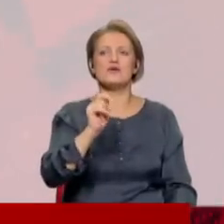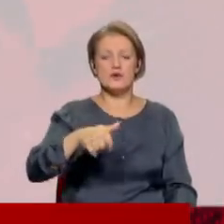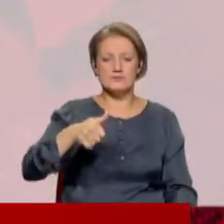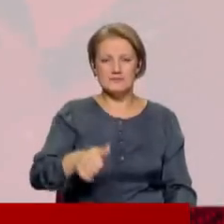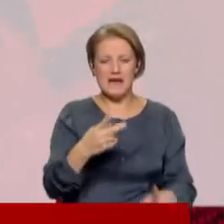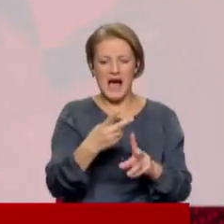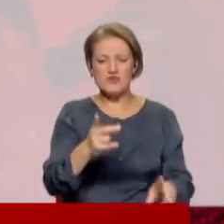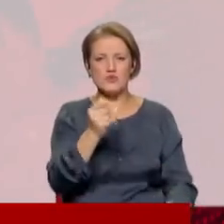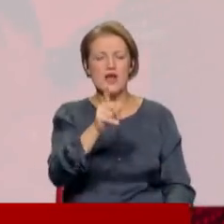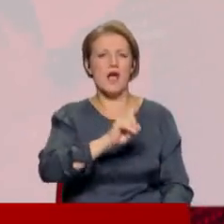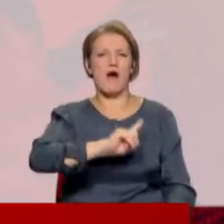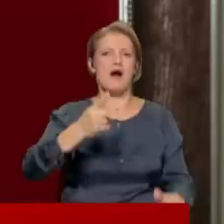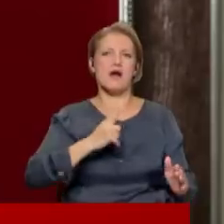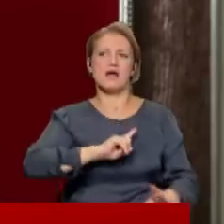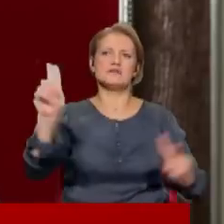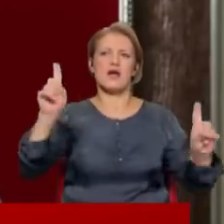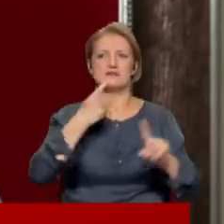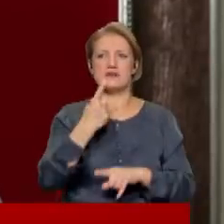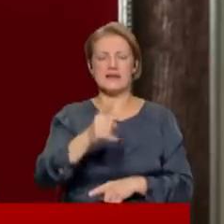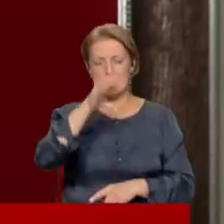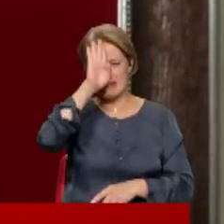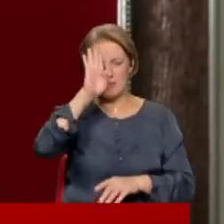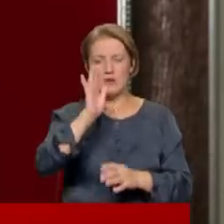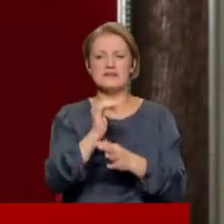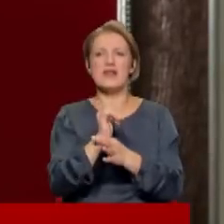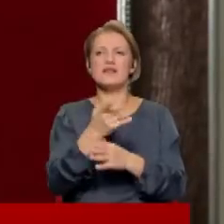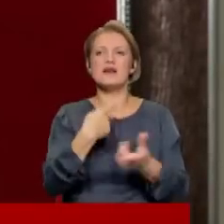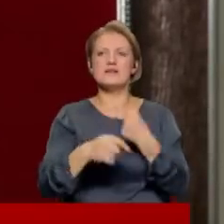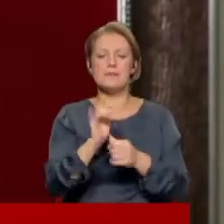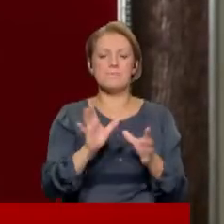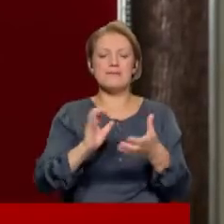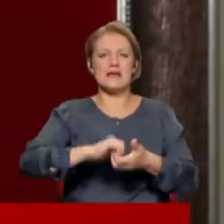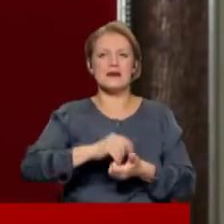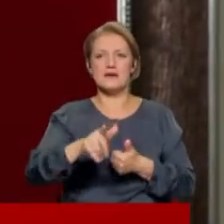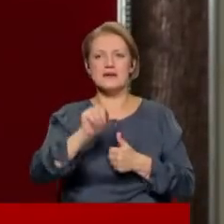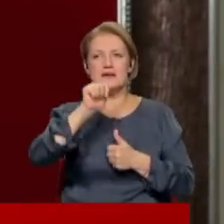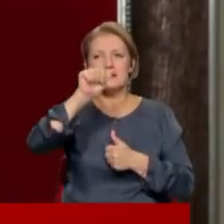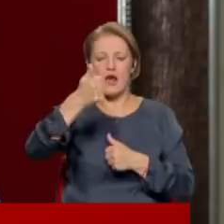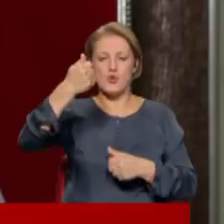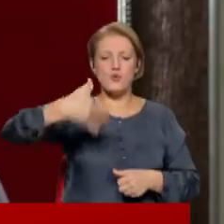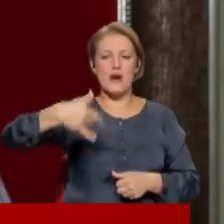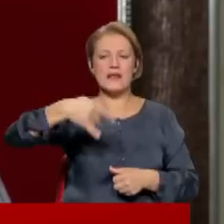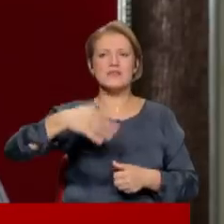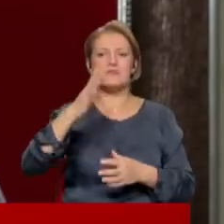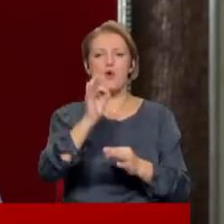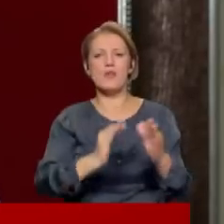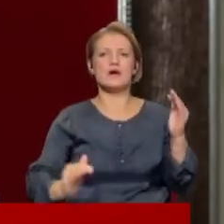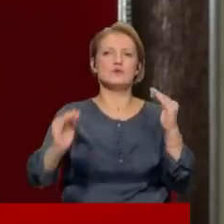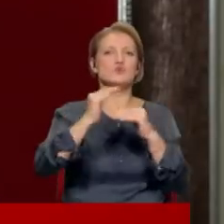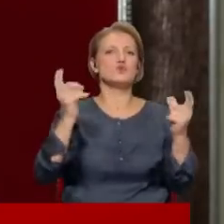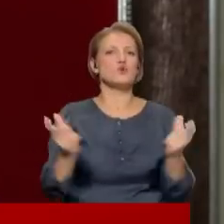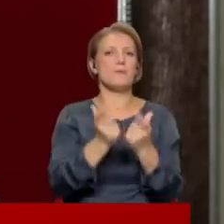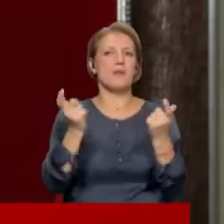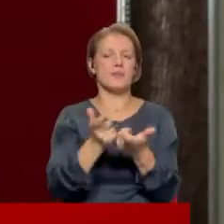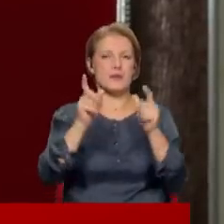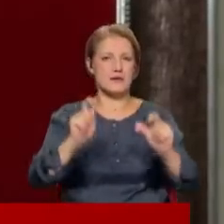açılış ücretine itiraz etmişti. İstanbul Esnaf Sanatkarlar Odalar Birliği yarın yönetim kurulu olağanüstü